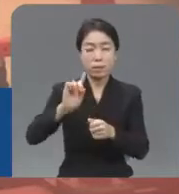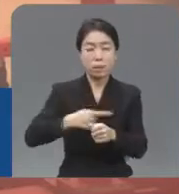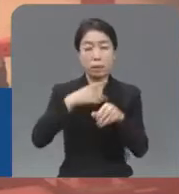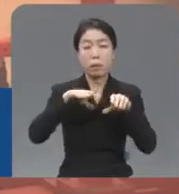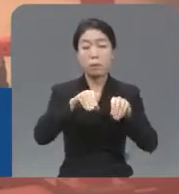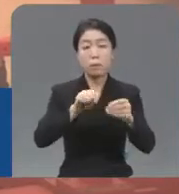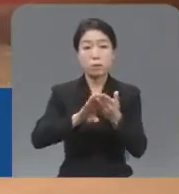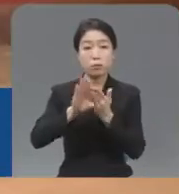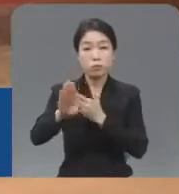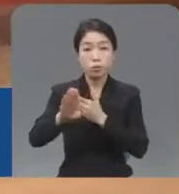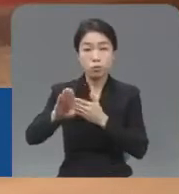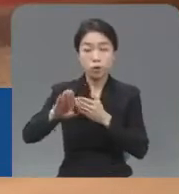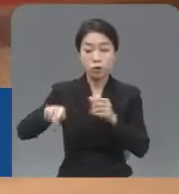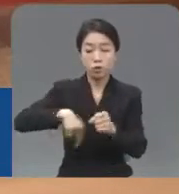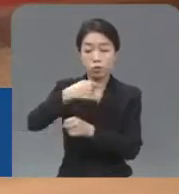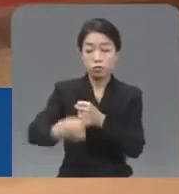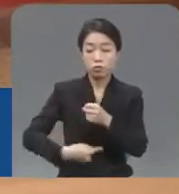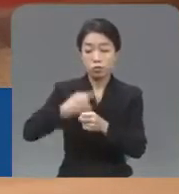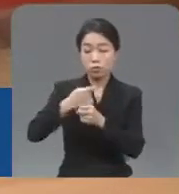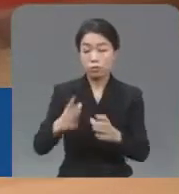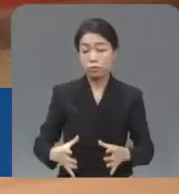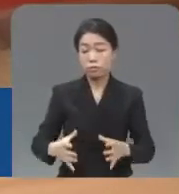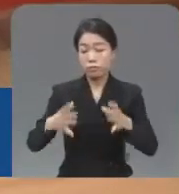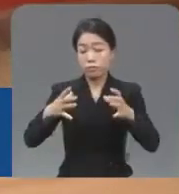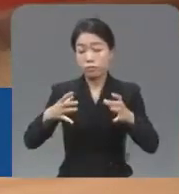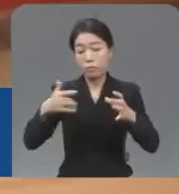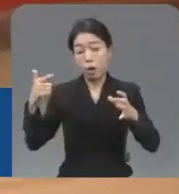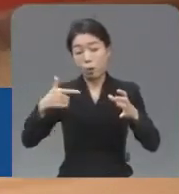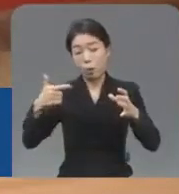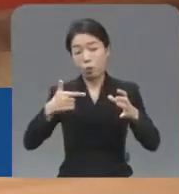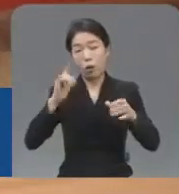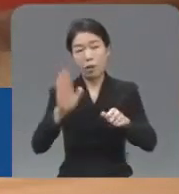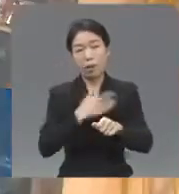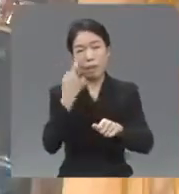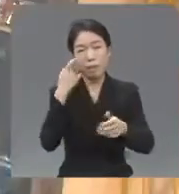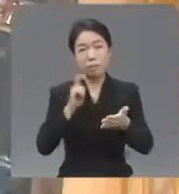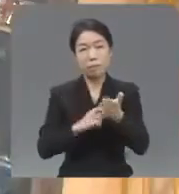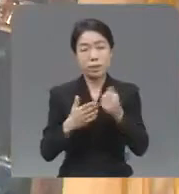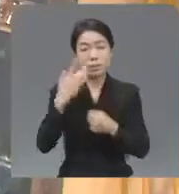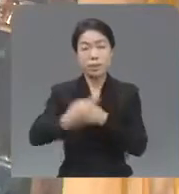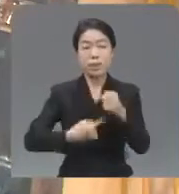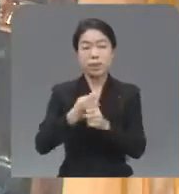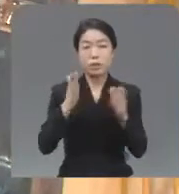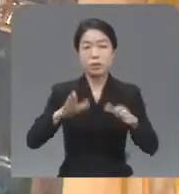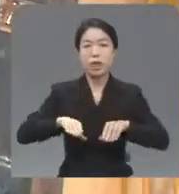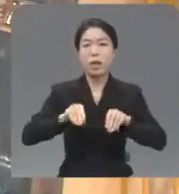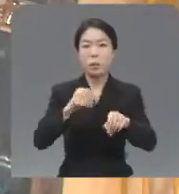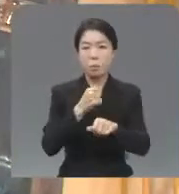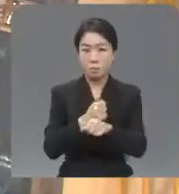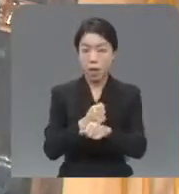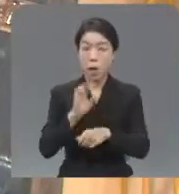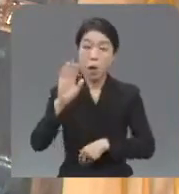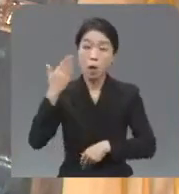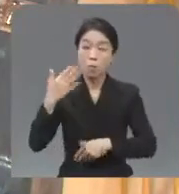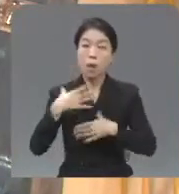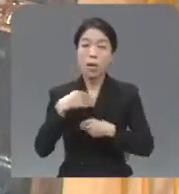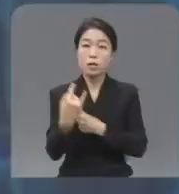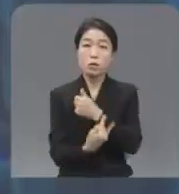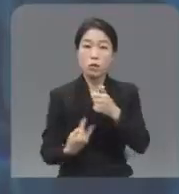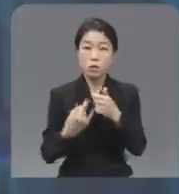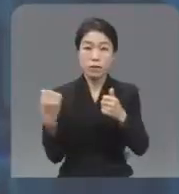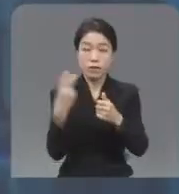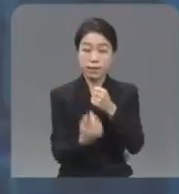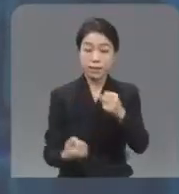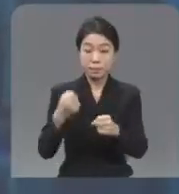뒤 원자로 헤드 관통관에 부실 용접이 발견돼 1년간 가동이 중단되었고 최근 원자력안전위원회가